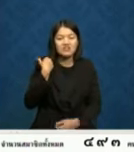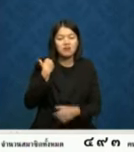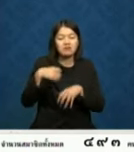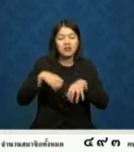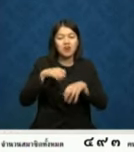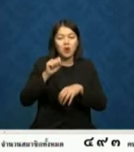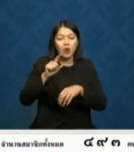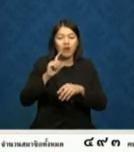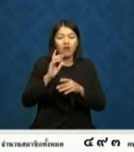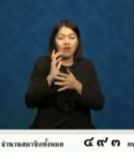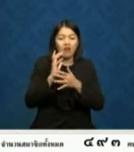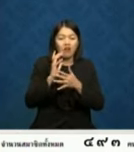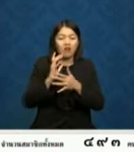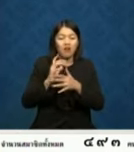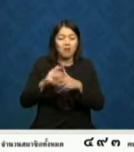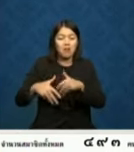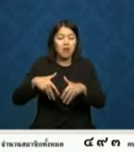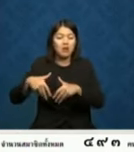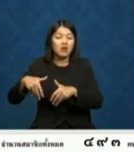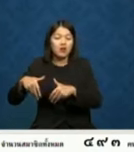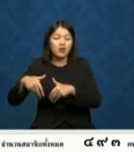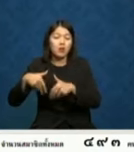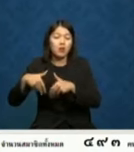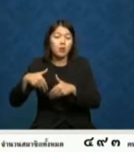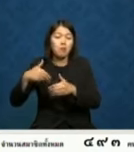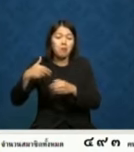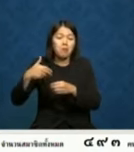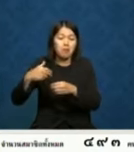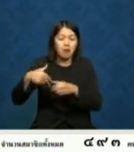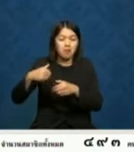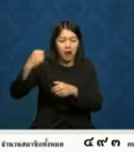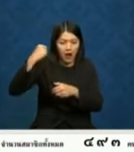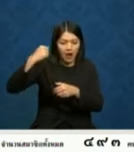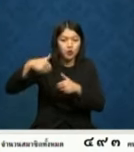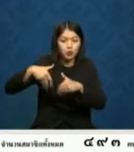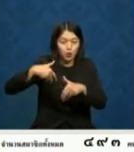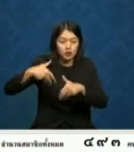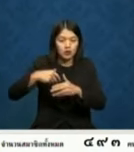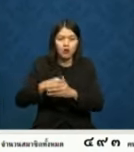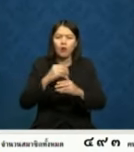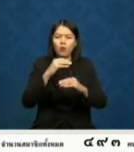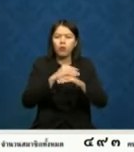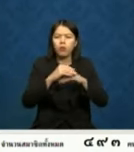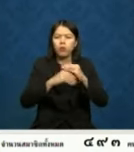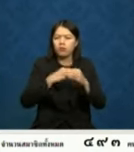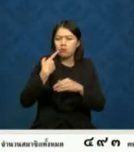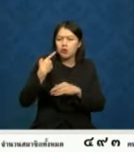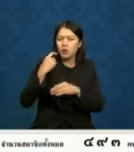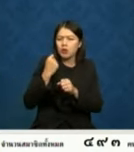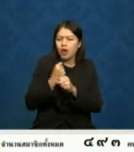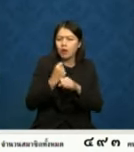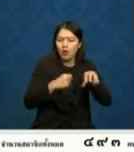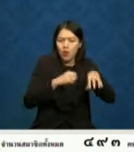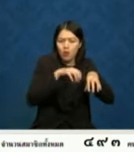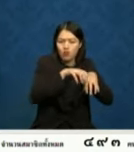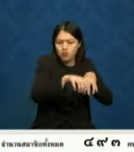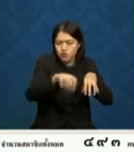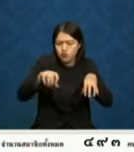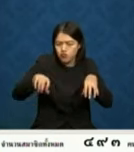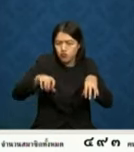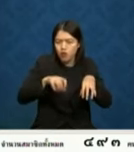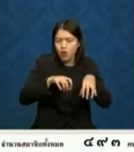โครงการเทคโนโลยีพลังงานชุมชนเนี่ยนะครับครับต้องเรียนด้วยความเคารพว่าเป็นโครงการที่มีประโยชน์แล้วก็มีการกระจายตัวไปยังพื้นที่